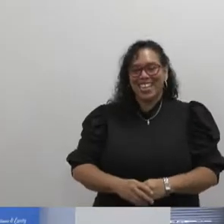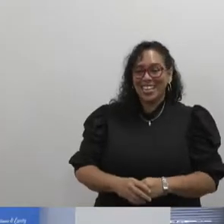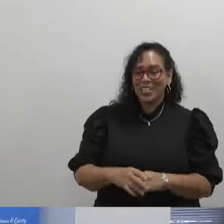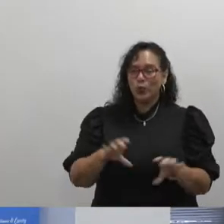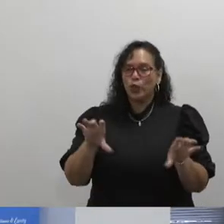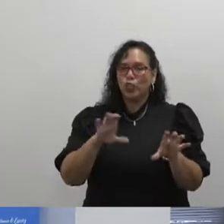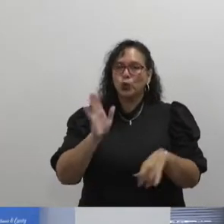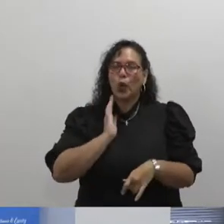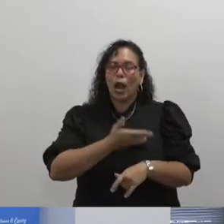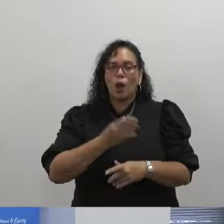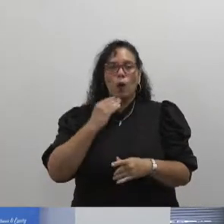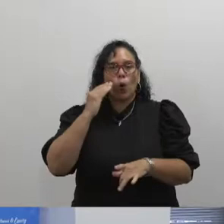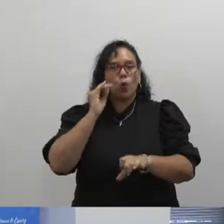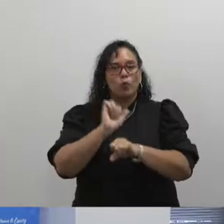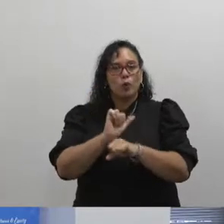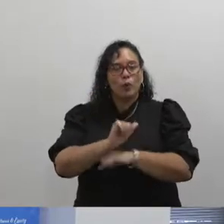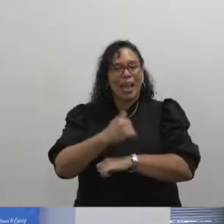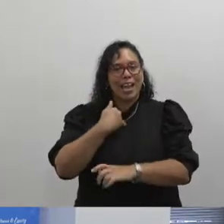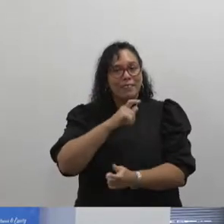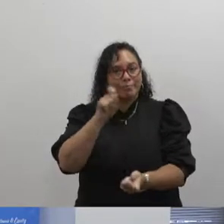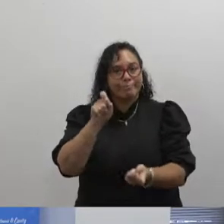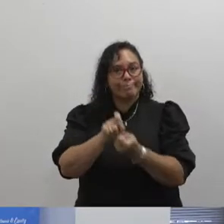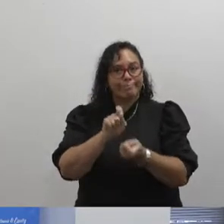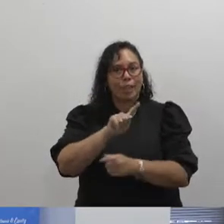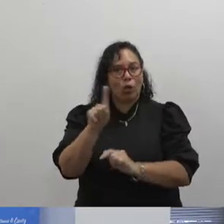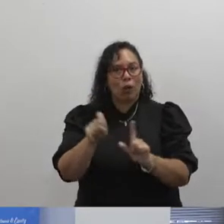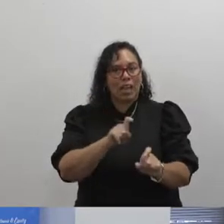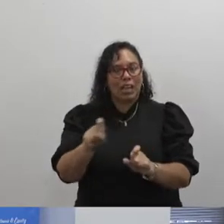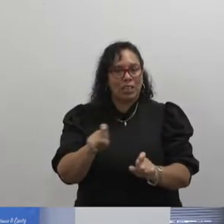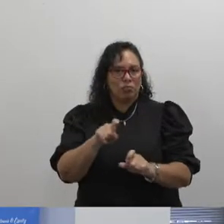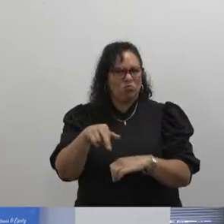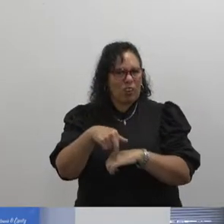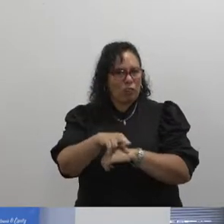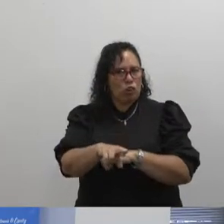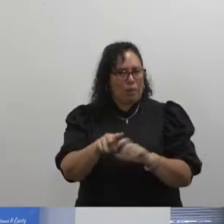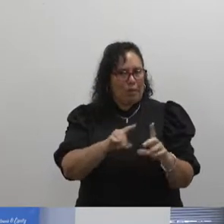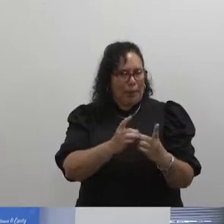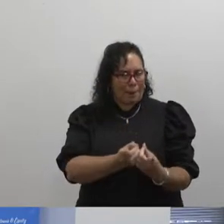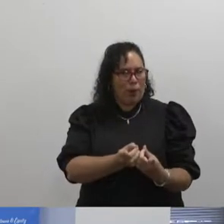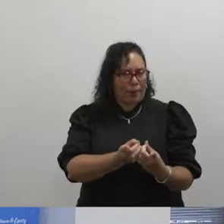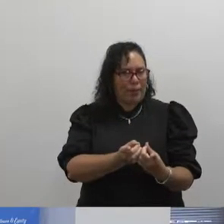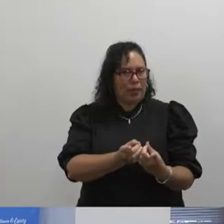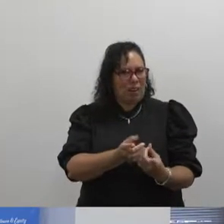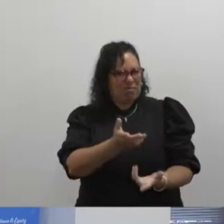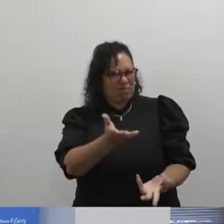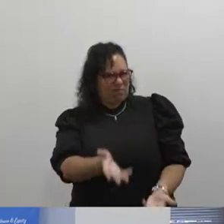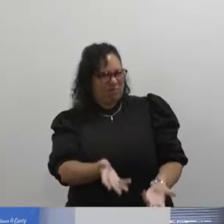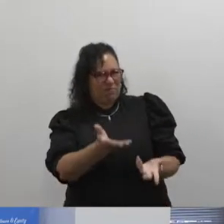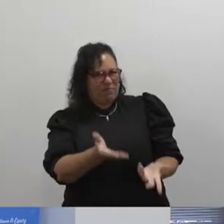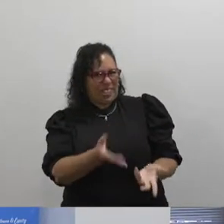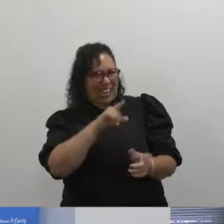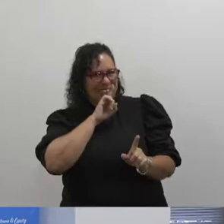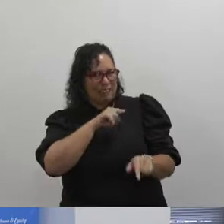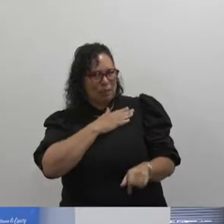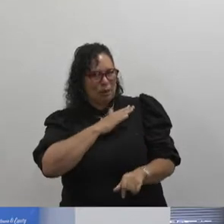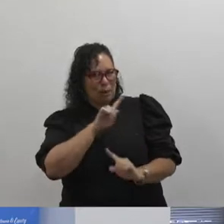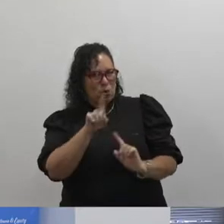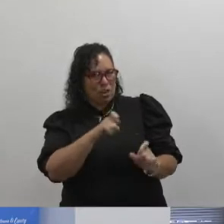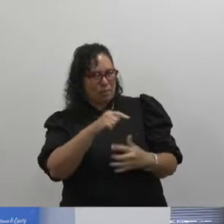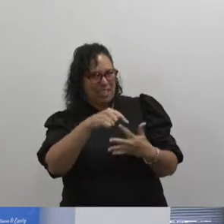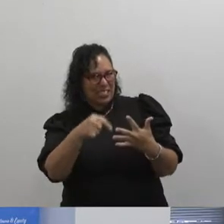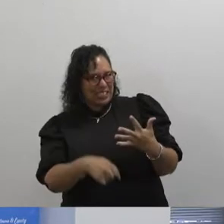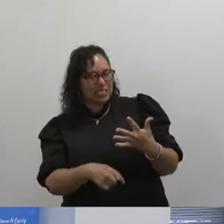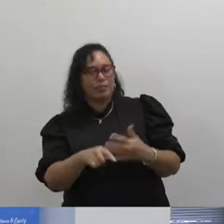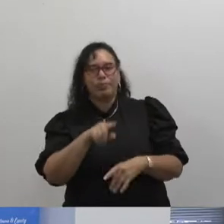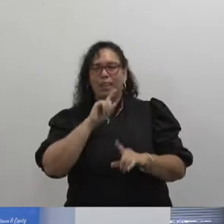mui bốc lực nặng phong đài nói bờ sinh chỉ dừng bàn thuộc cái ca nghe hỏi